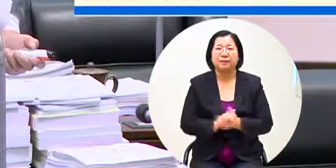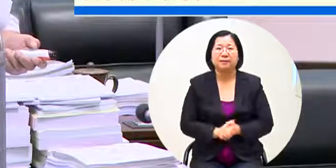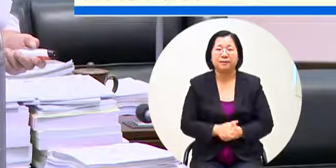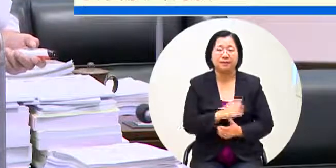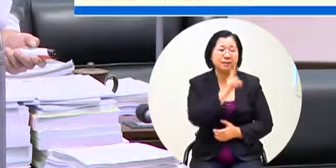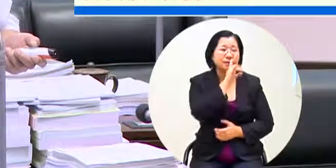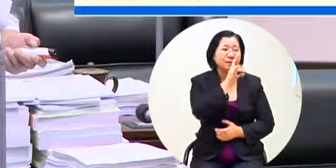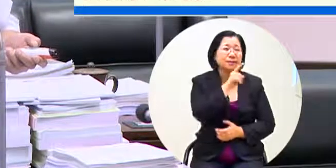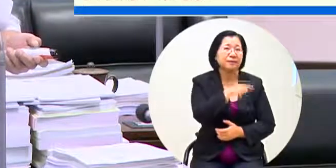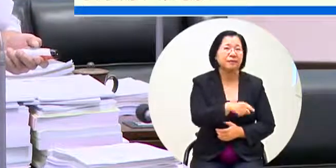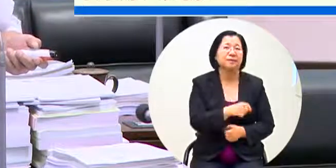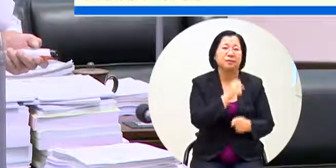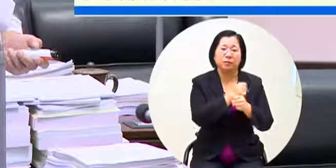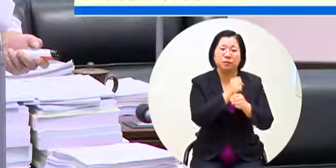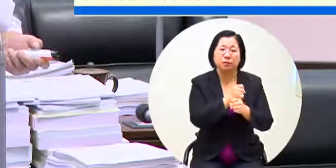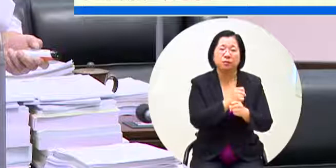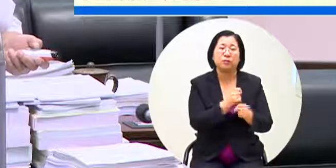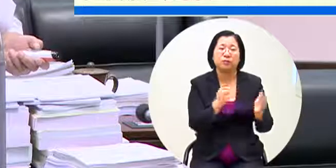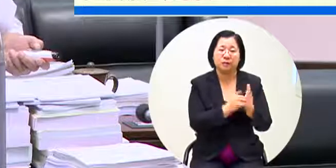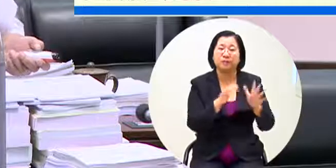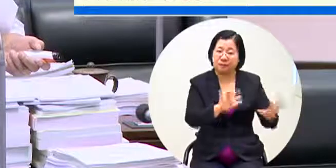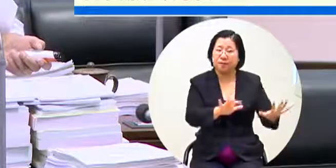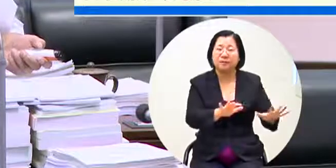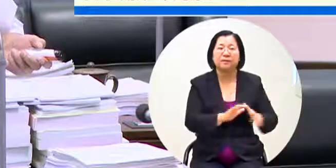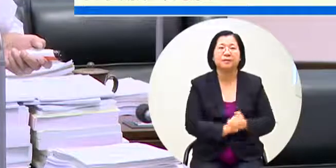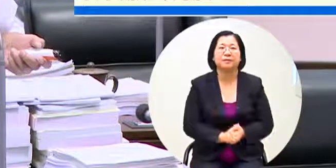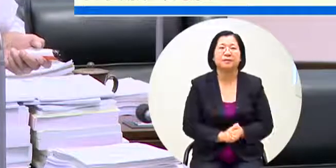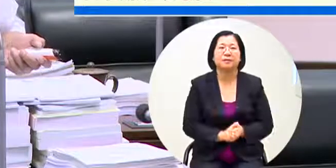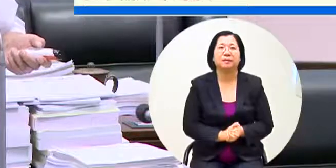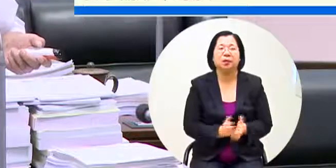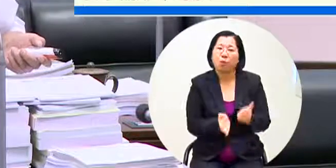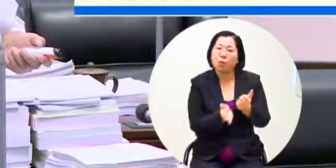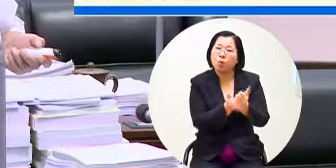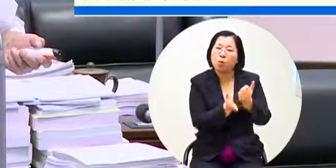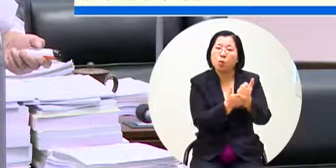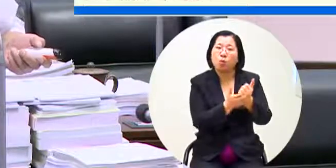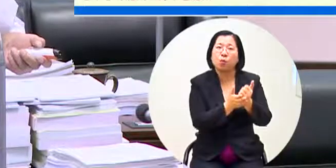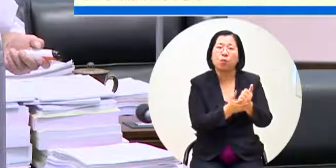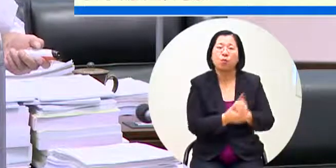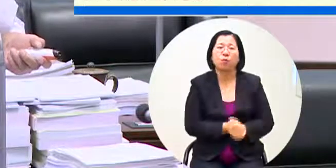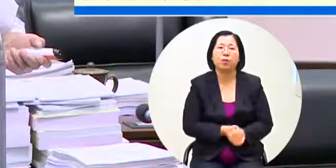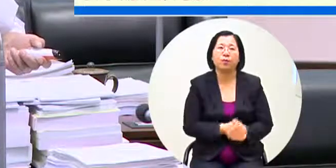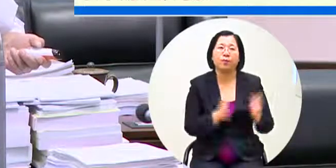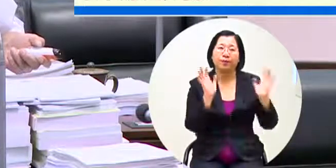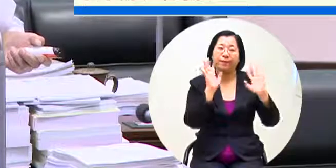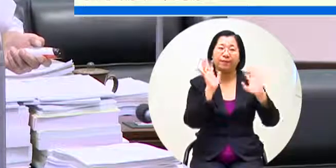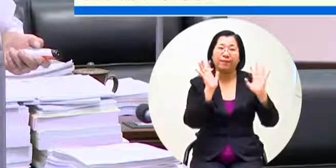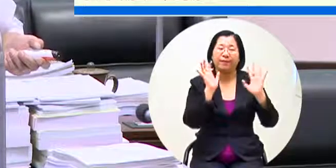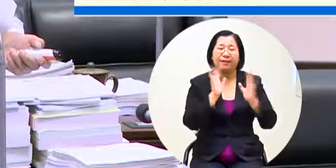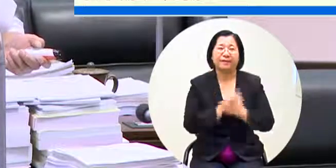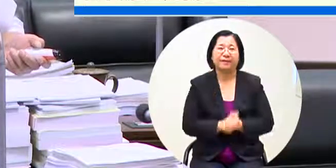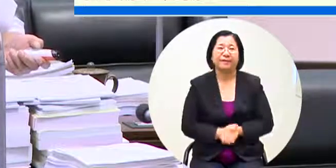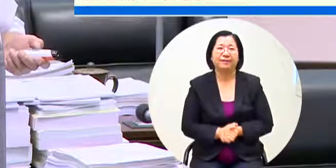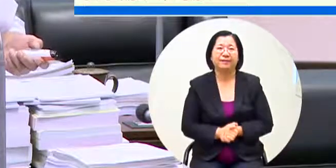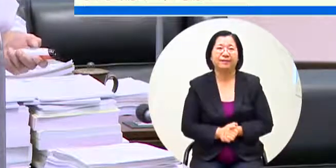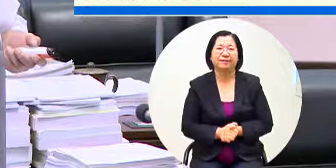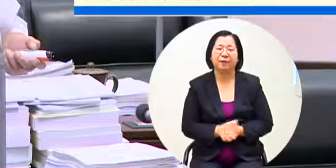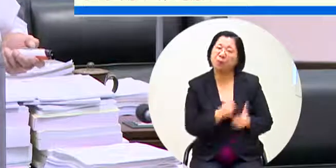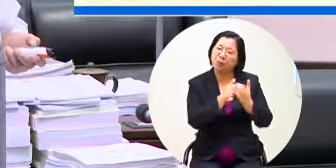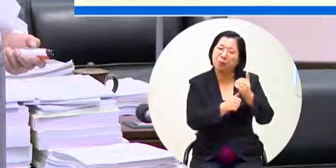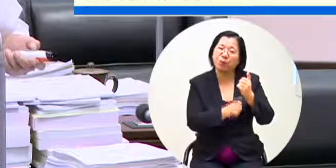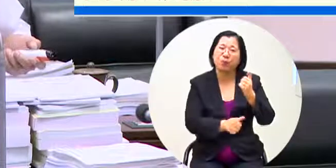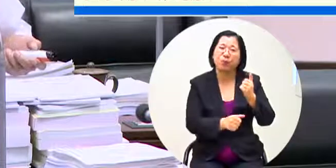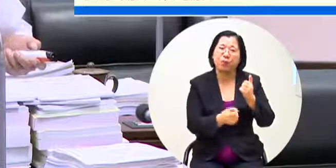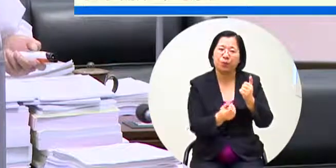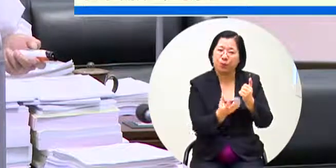伊个自然鼓励，自然就去鼓励讲囡仔要愿意来生育啊，增加头10,000。